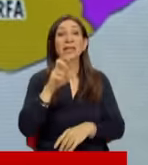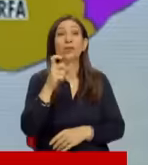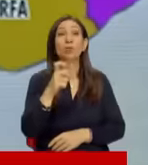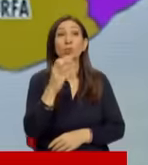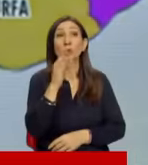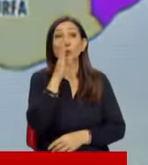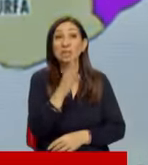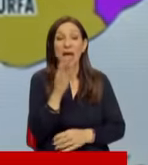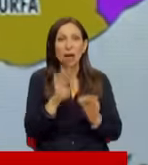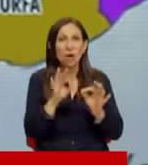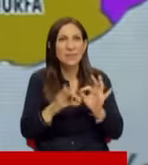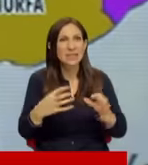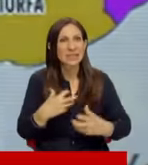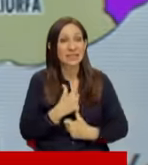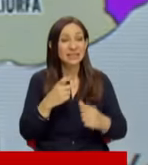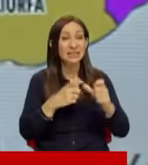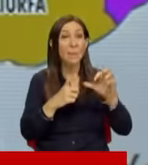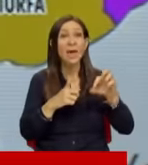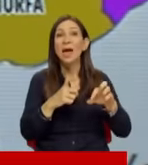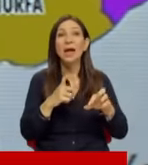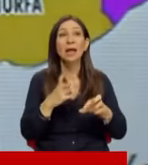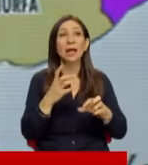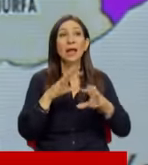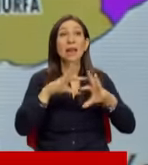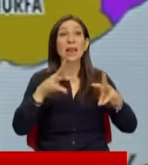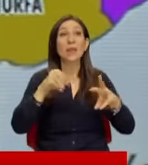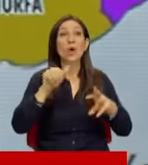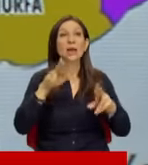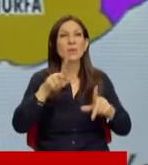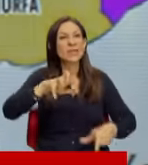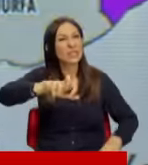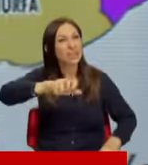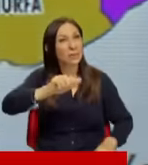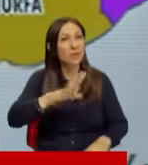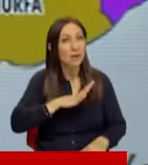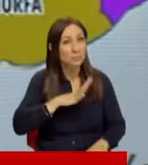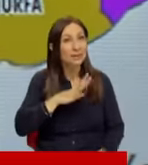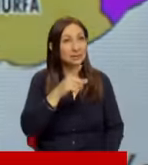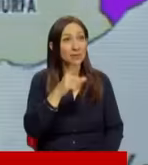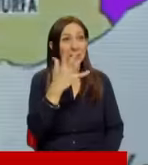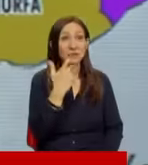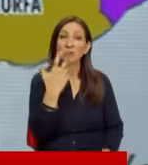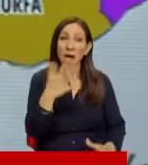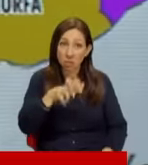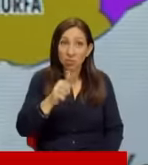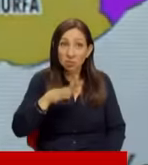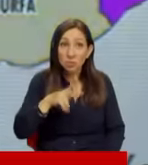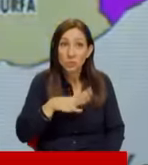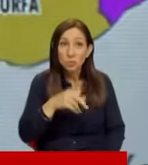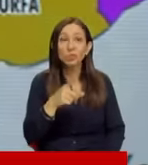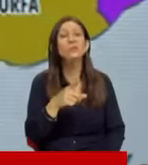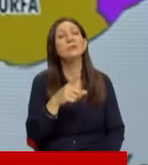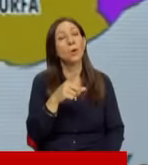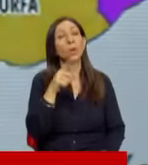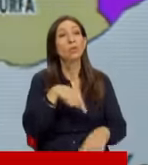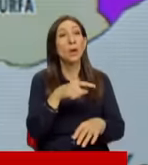89'da da ciddi bir ekonomik kriz var. SHP'nin sloganı limon gibi sıkılmaya var mısınız? 5 yıl daha limon gibi sıkılmaya var mısınız? O dönem